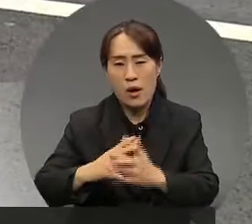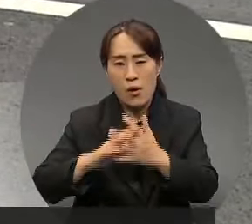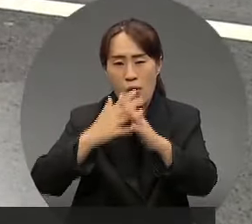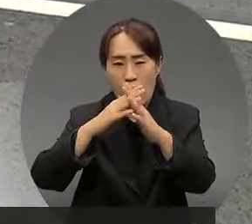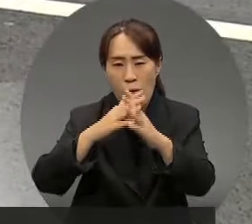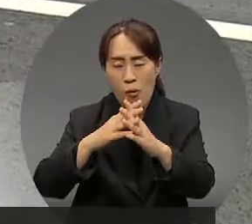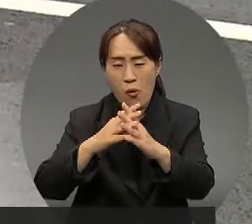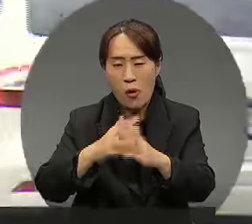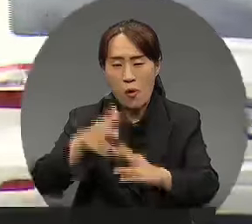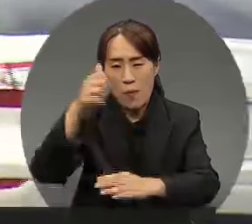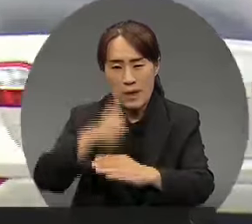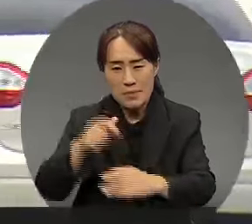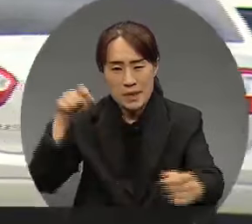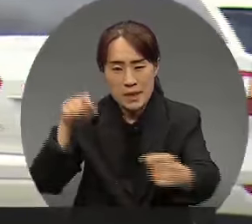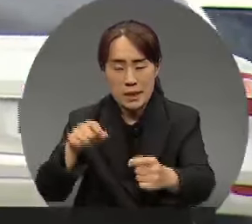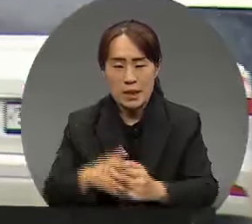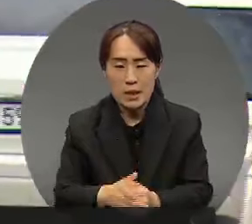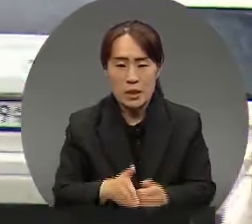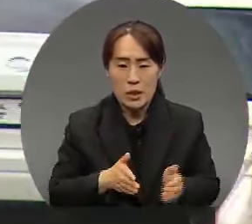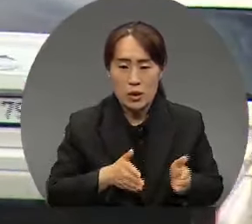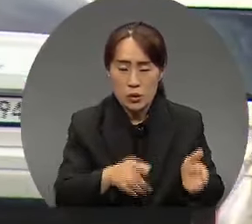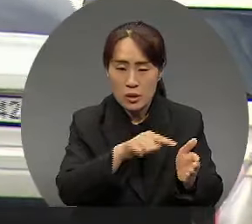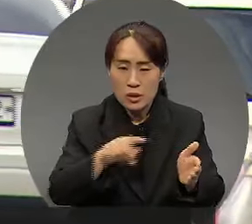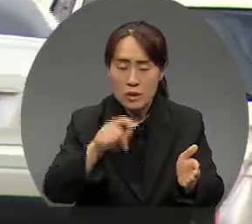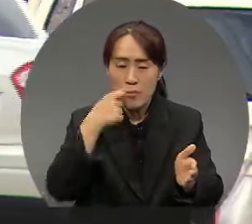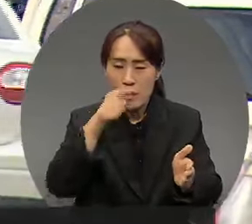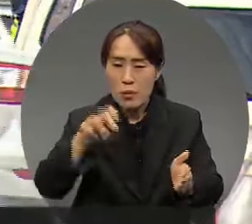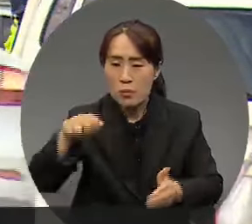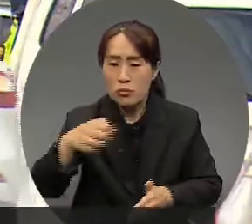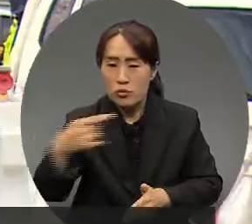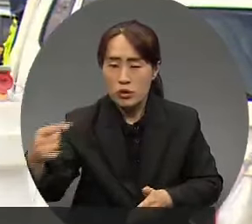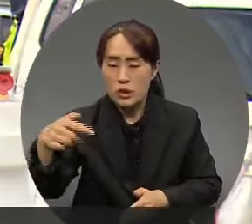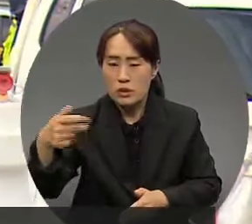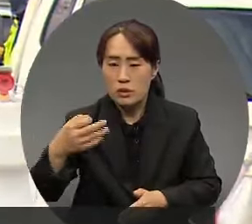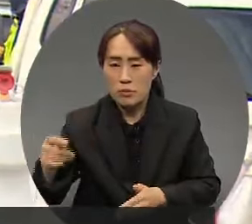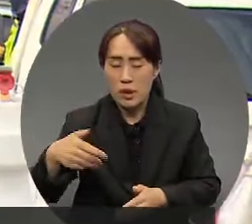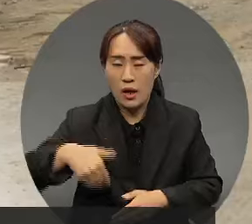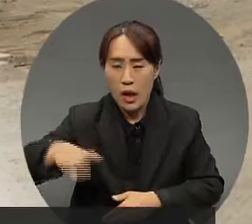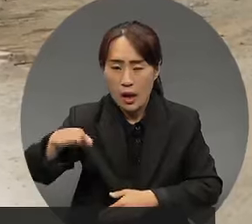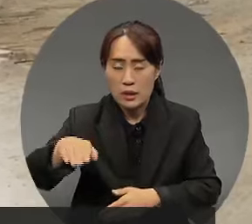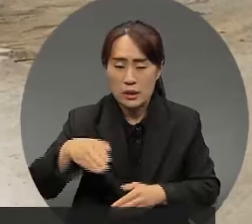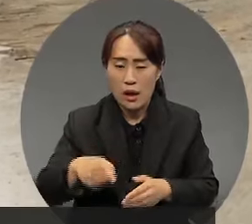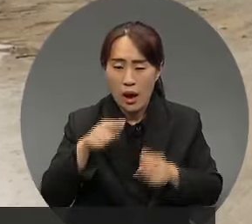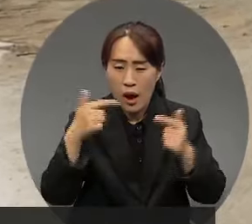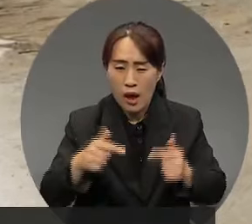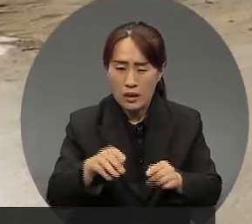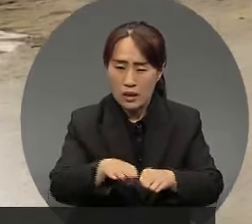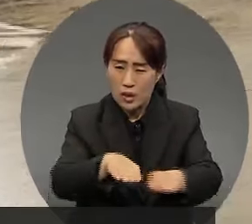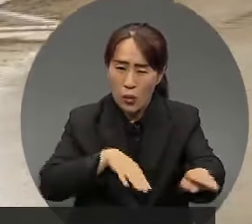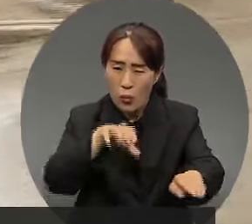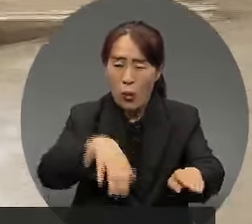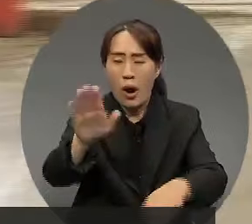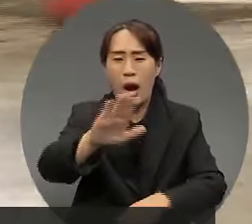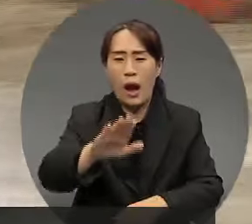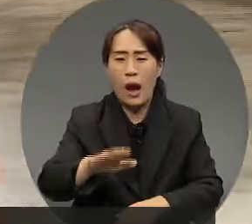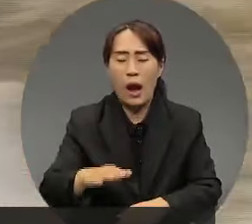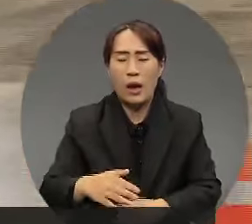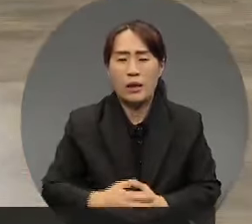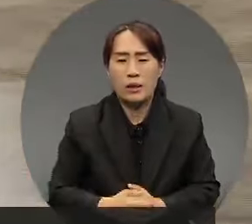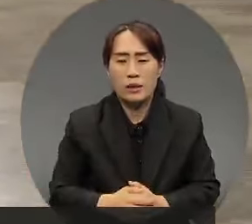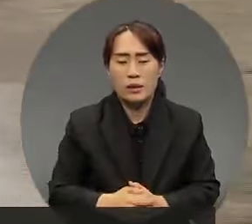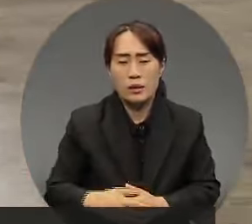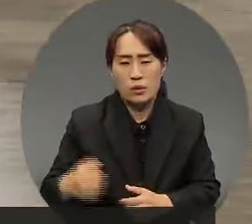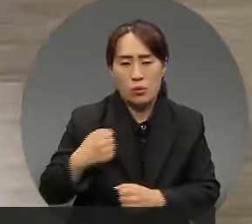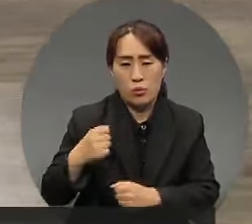앞두고 있습니다 도심에서 미원과 문위 청남대를 오구는 차들이 상습 정책 구간인 공군사관학교를